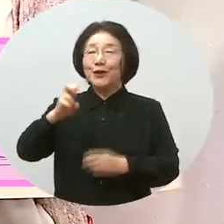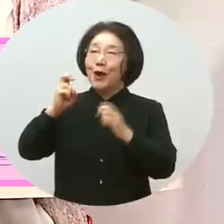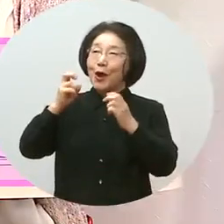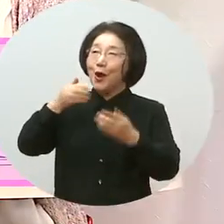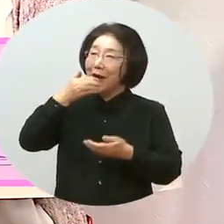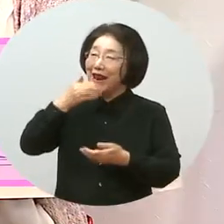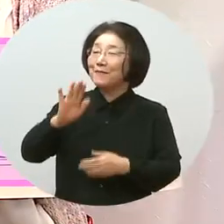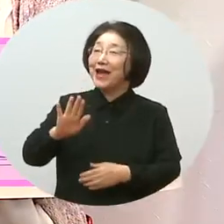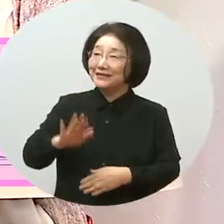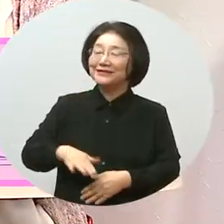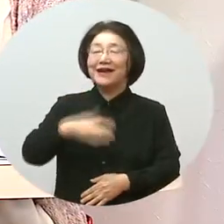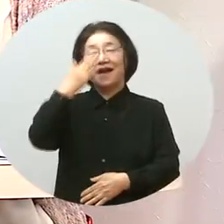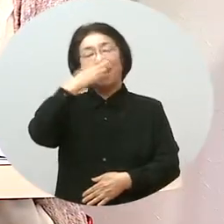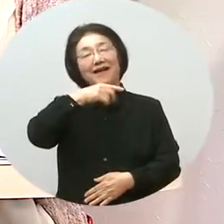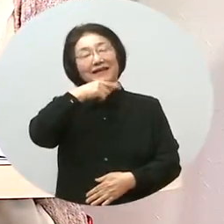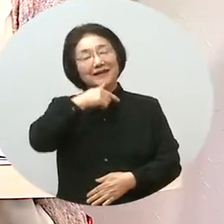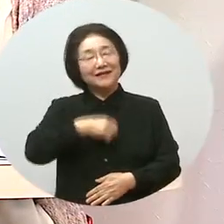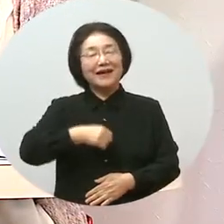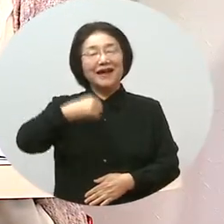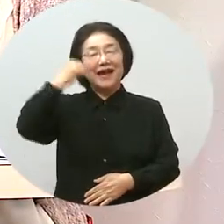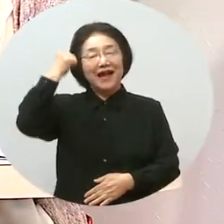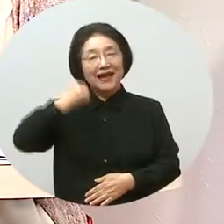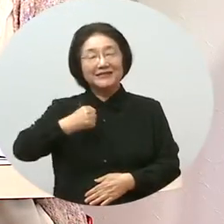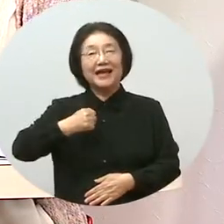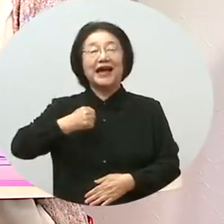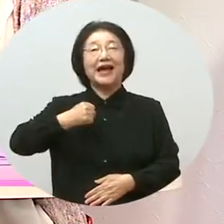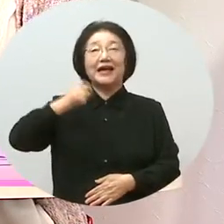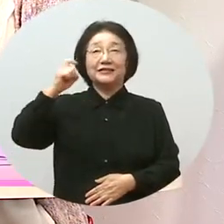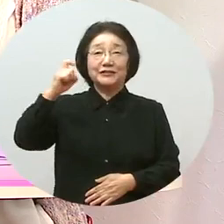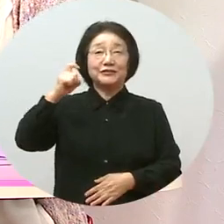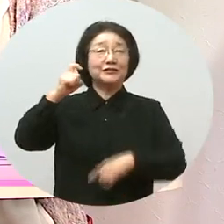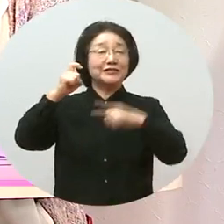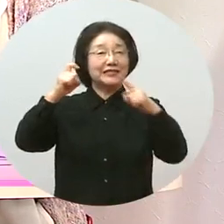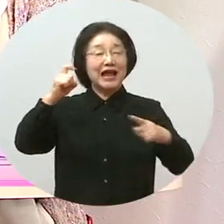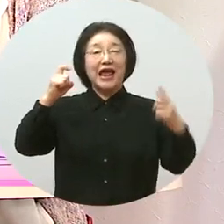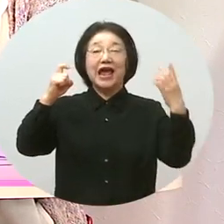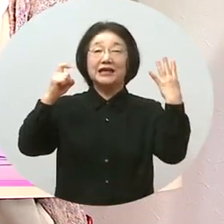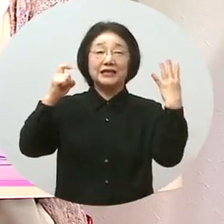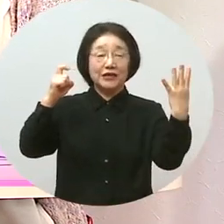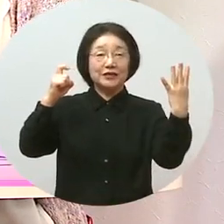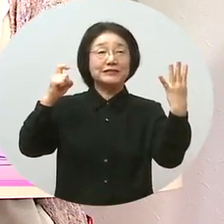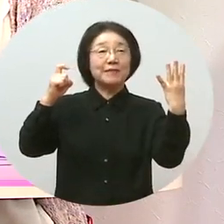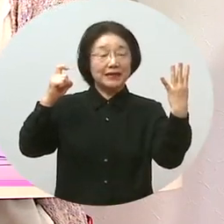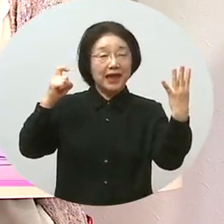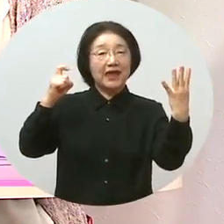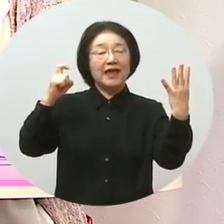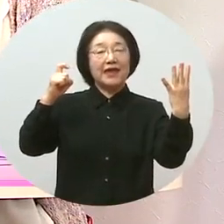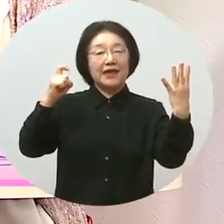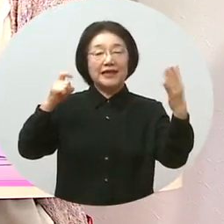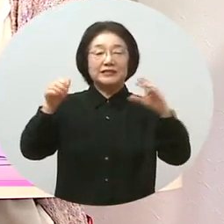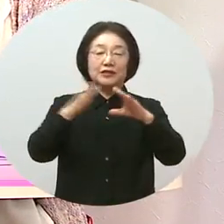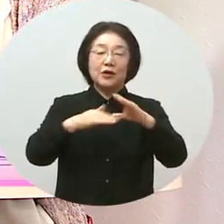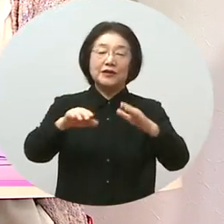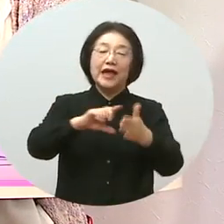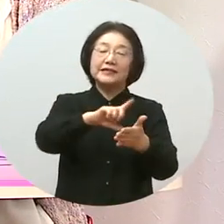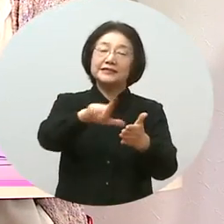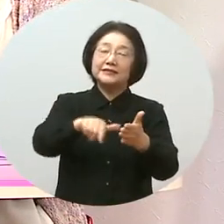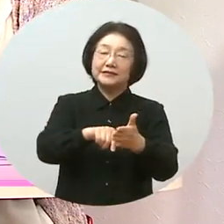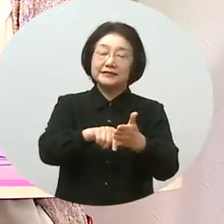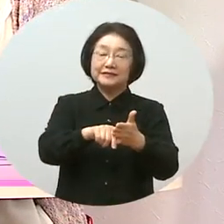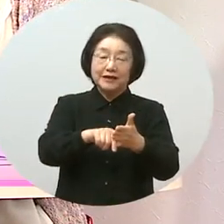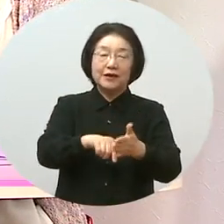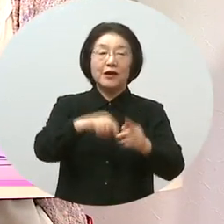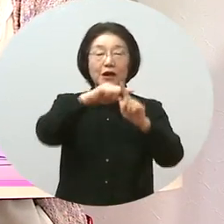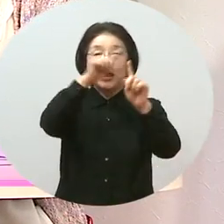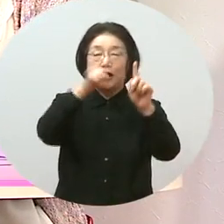はい、さらに午前10時から午後4時まで、江ノ島北緑地広場には湘南地区観光振興協議